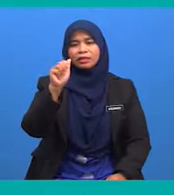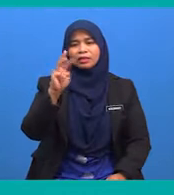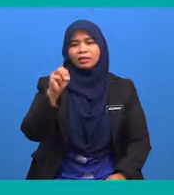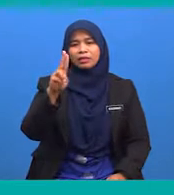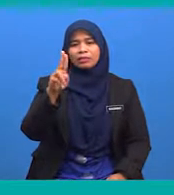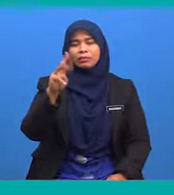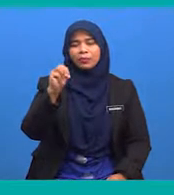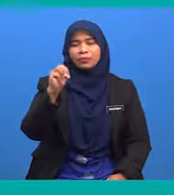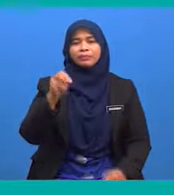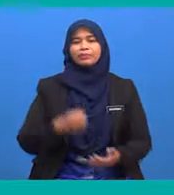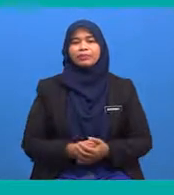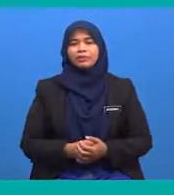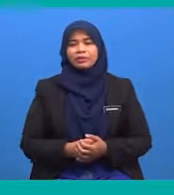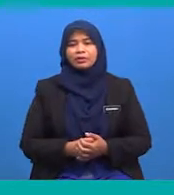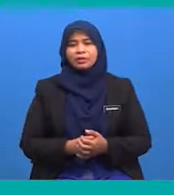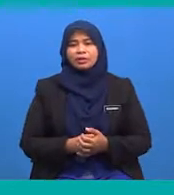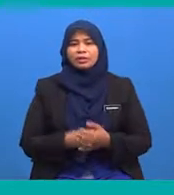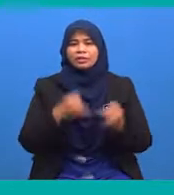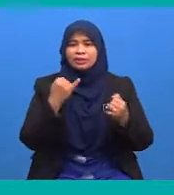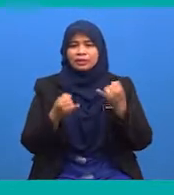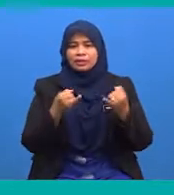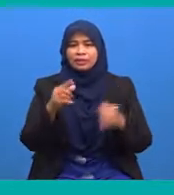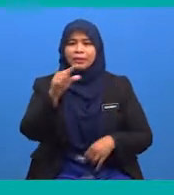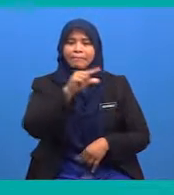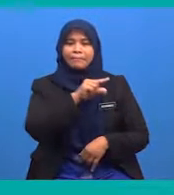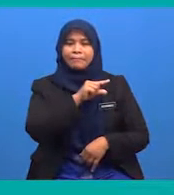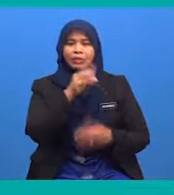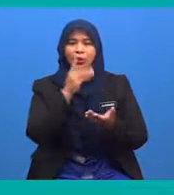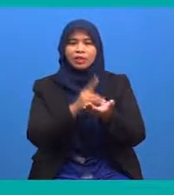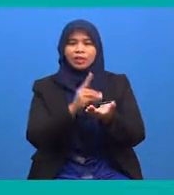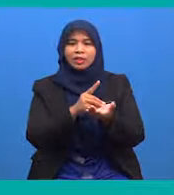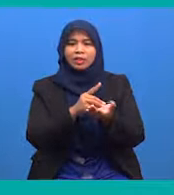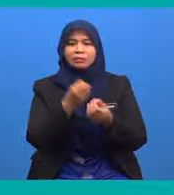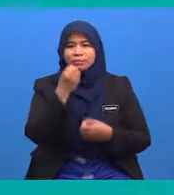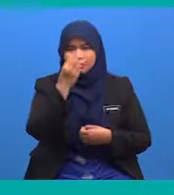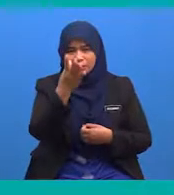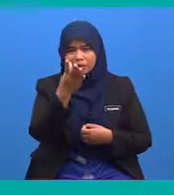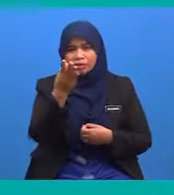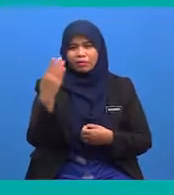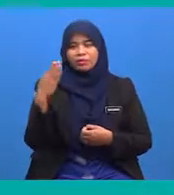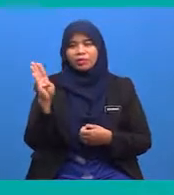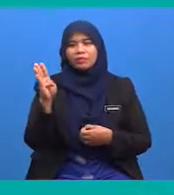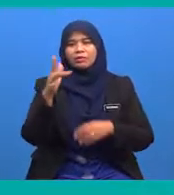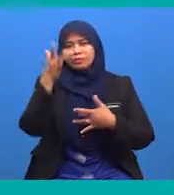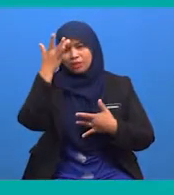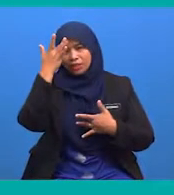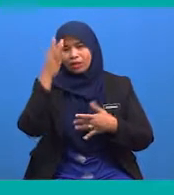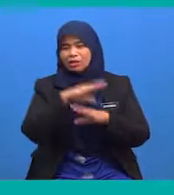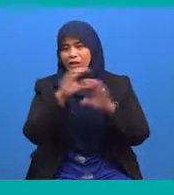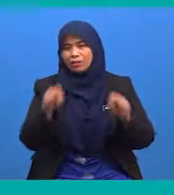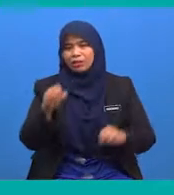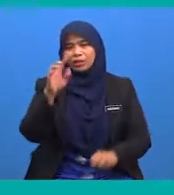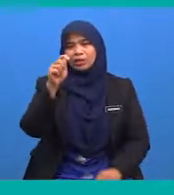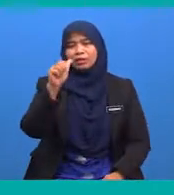yang sama, sekiranya pegawai perubatan mengesahkan bahawa pesakit tidak boleh